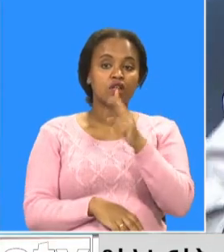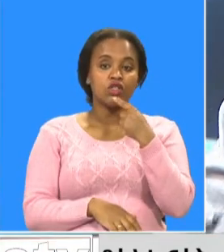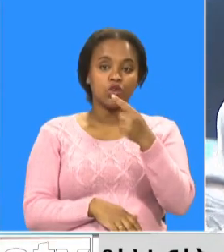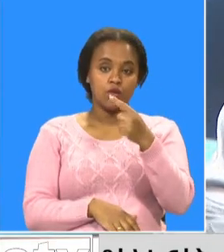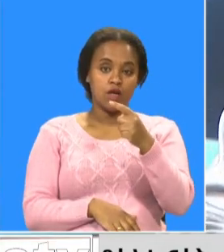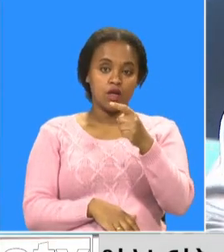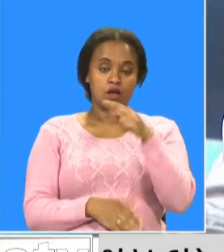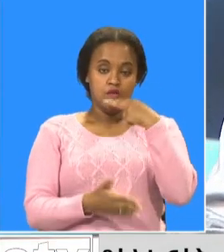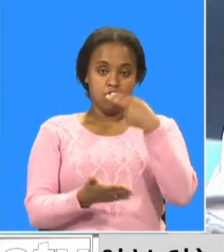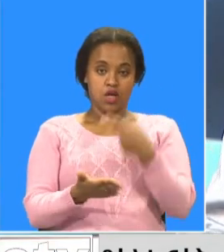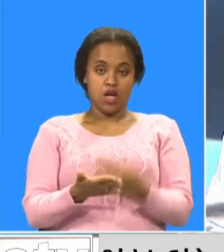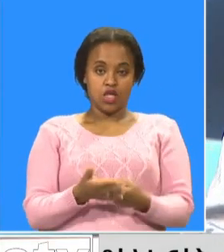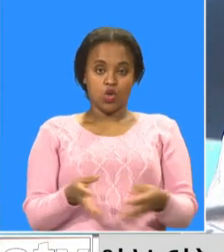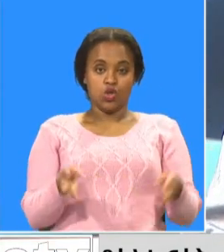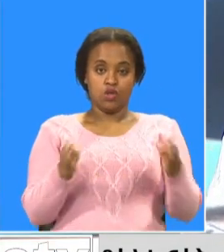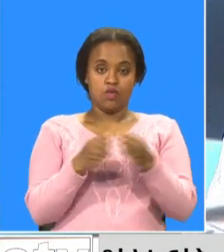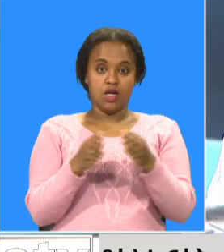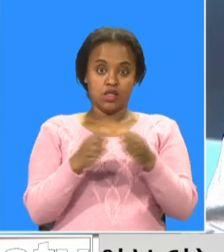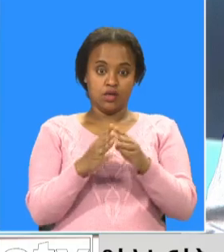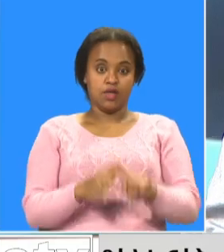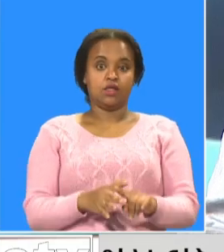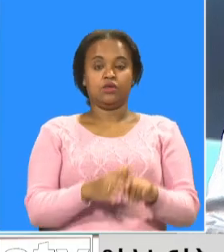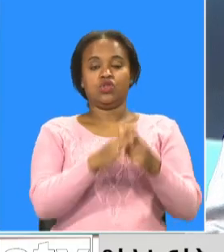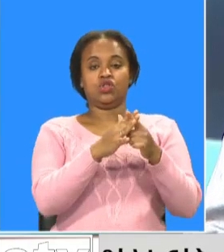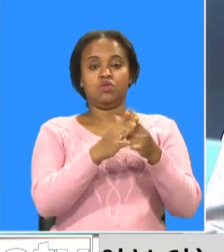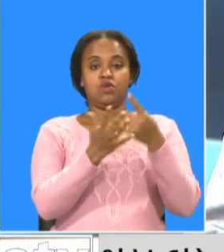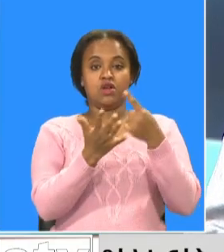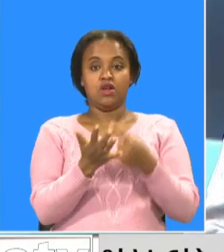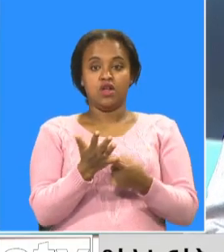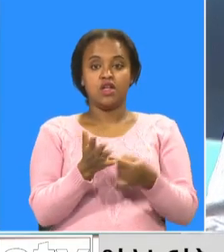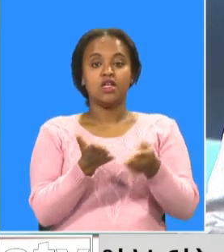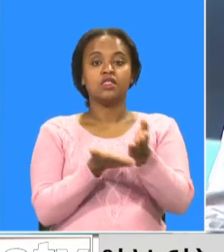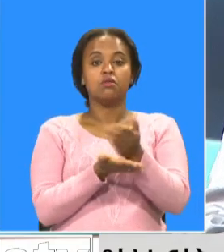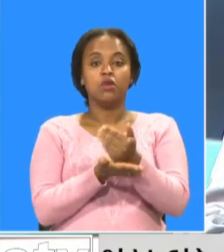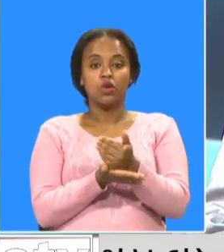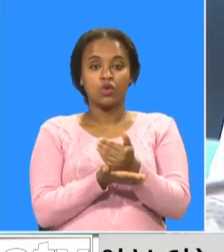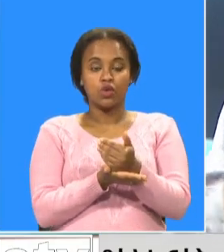ዳታዎችን መረጃዎችን ማሰባሰብ ስንጀምር እነዚህ ምርቶች